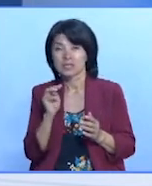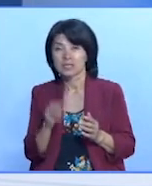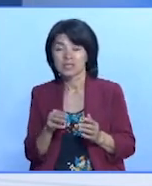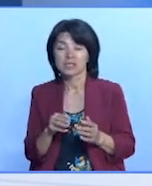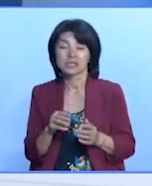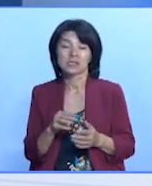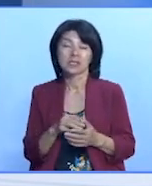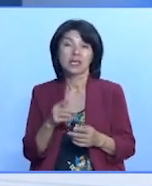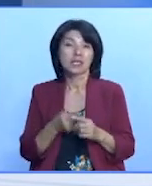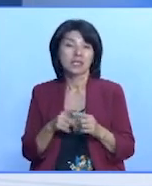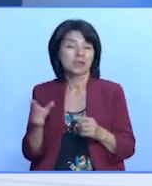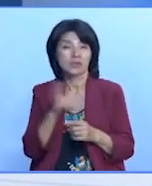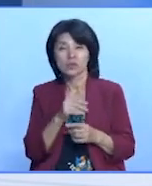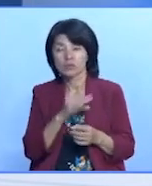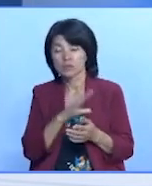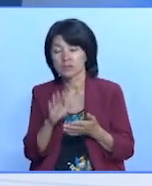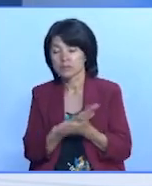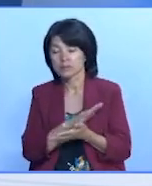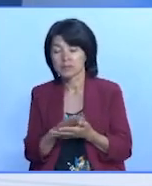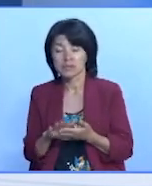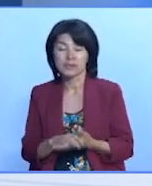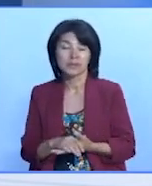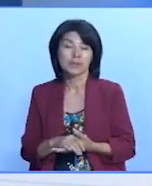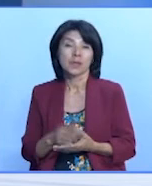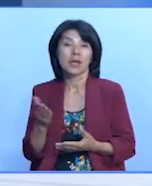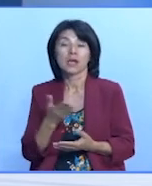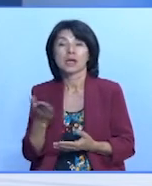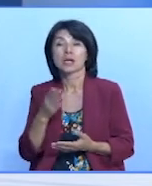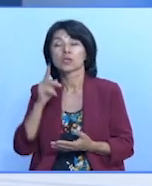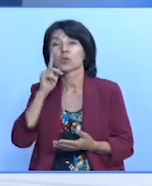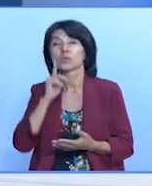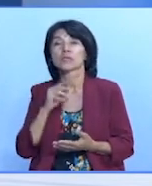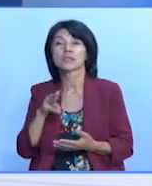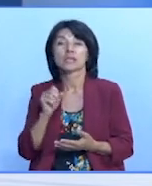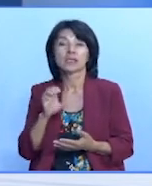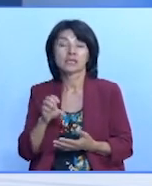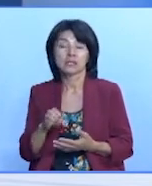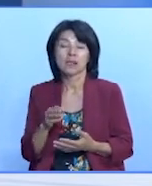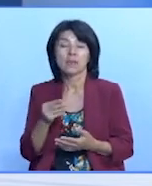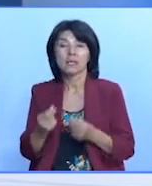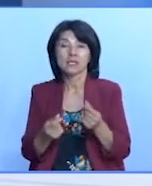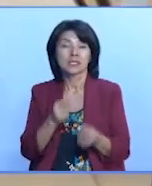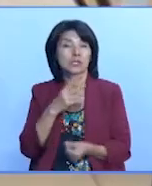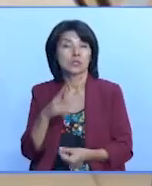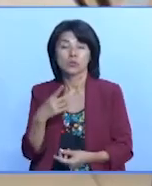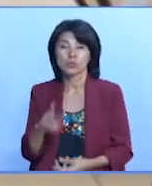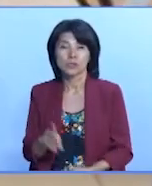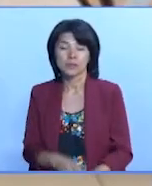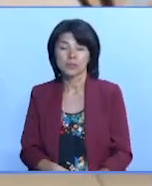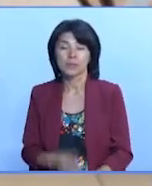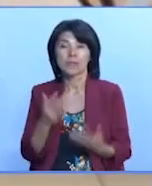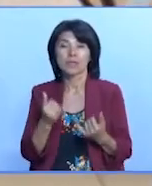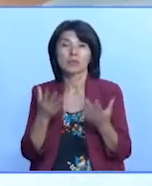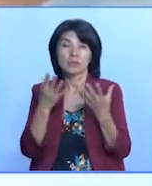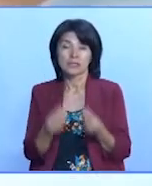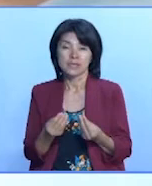были бесплатными. Наша съемочная группа выясняла, при каких условиях за ПЦР-тест платить не нужно. На сегодняшний день